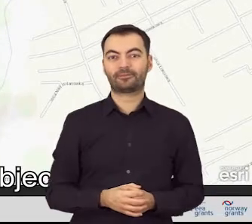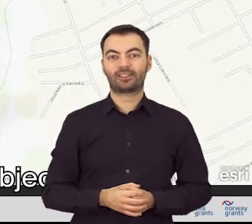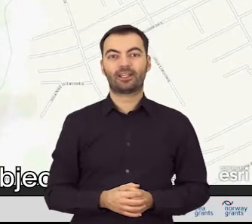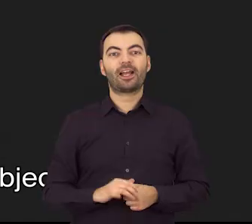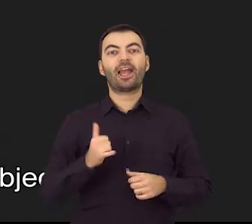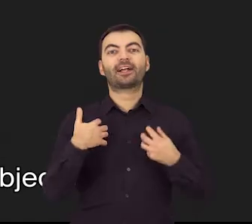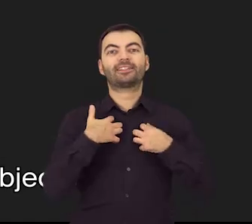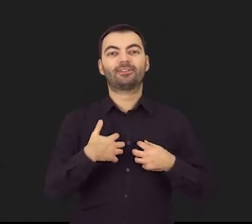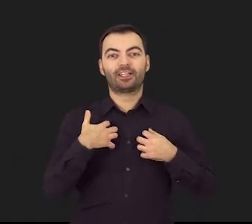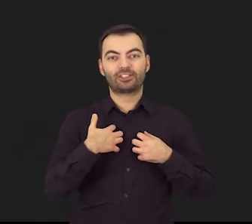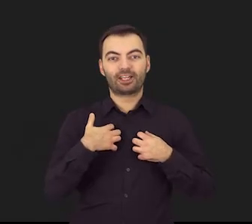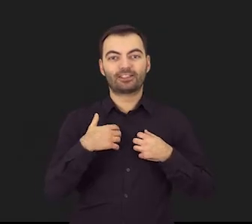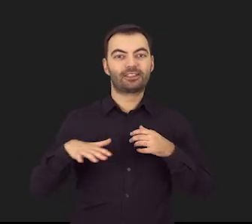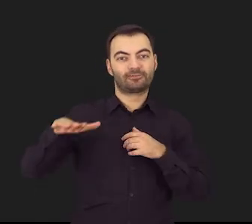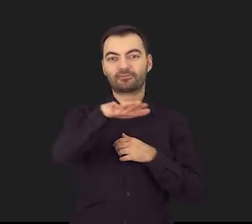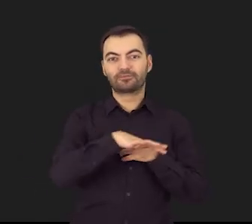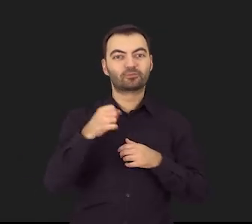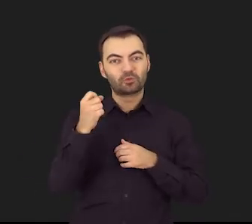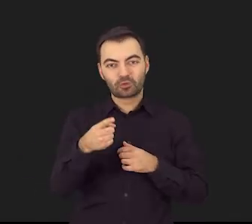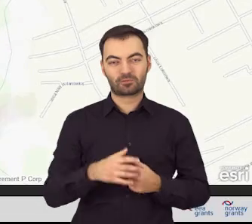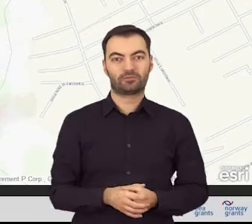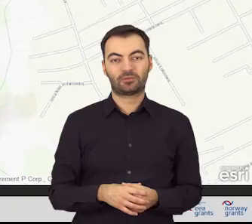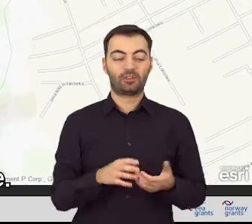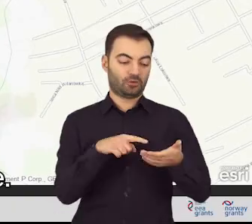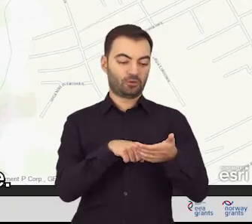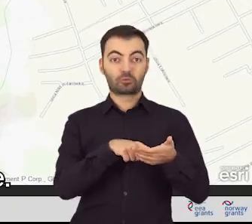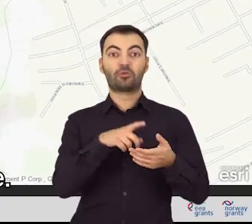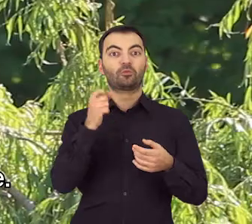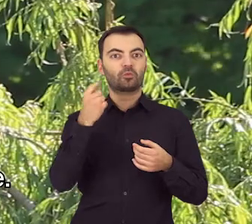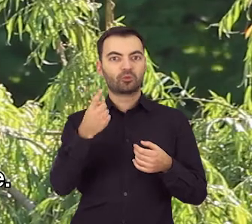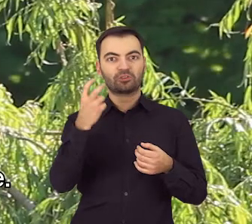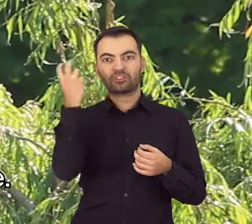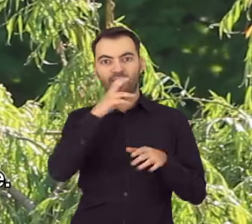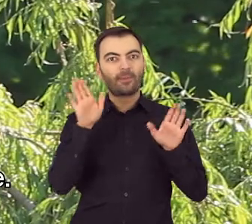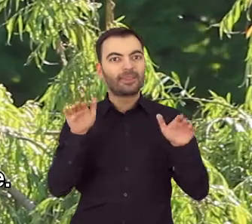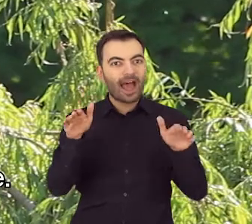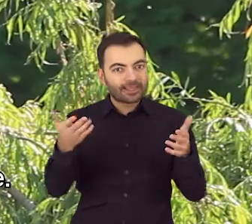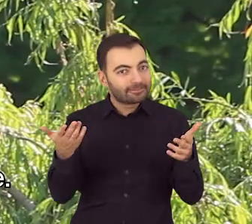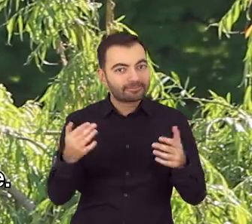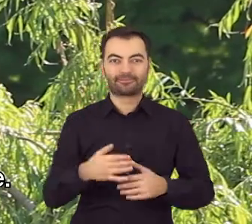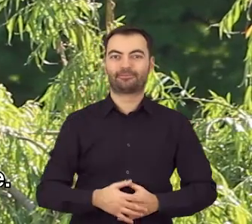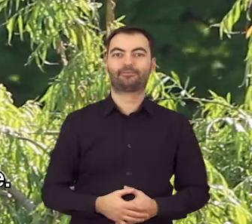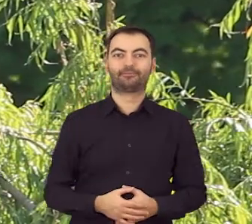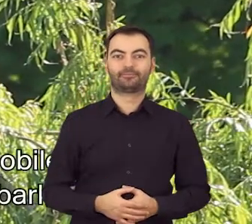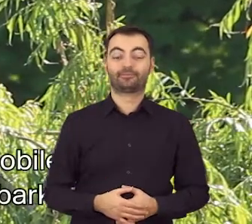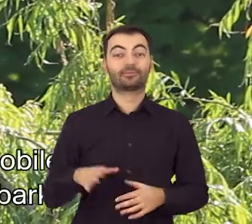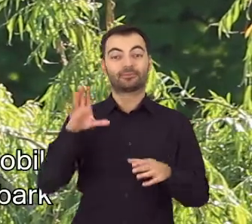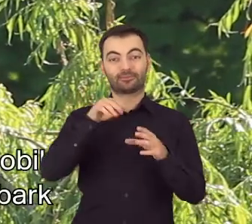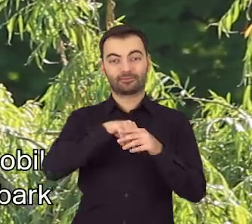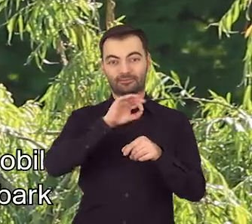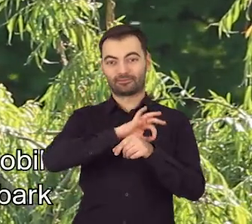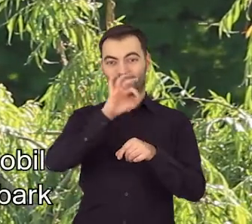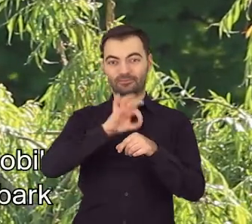drzewem, jakie zwierzęta przebywają w danym obszarze, czy możemy tutaj spotkać jakieś ciekawe ptaki. W ramach